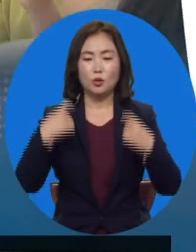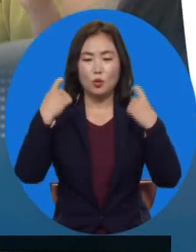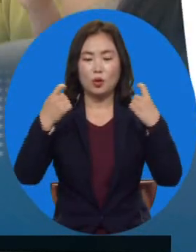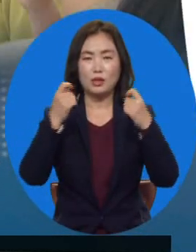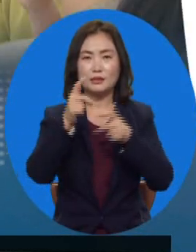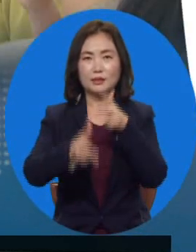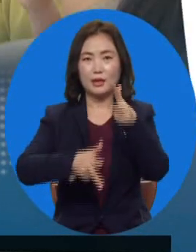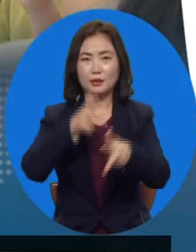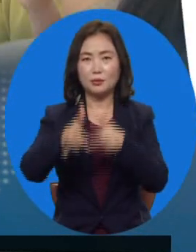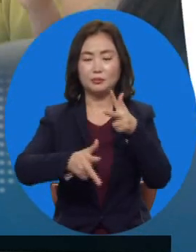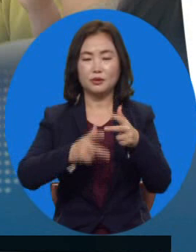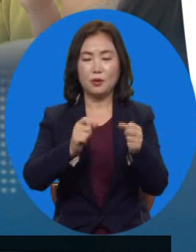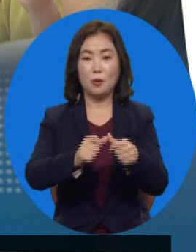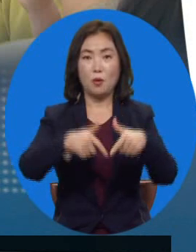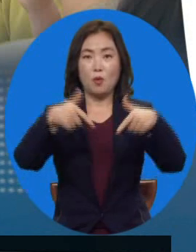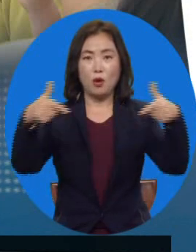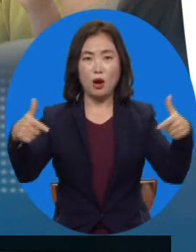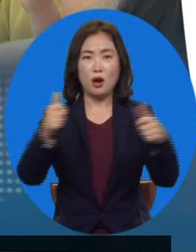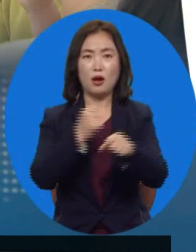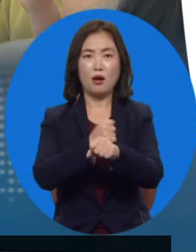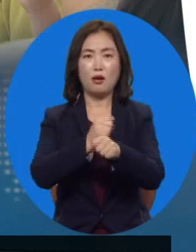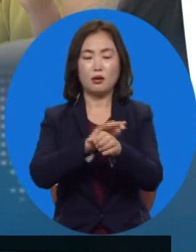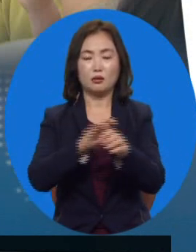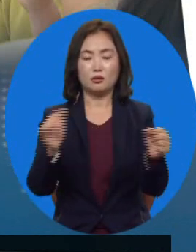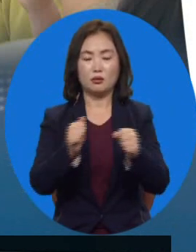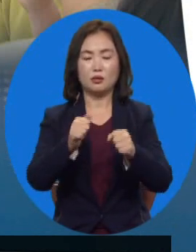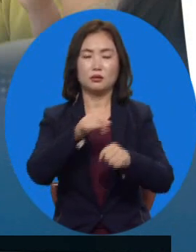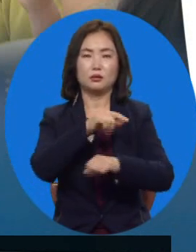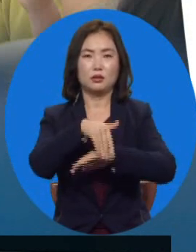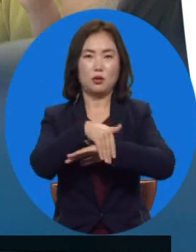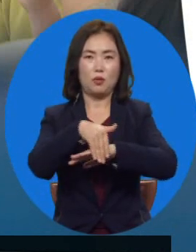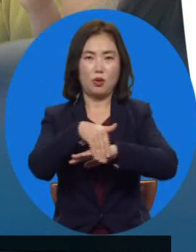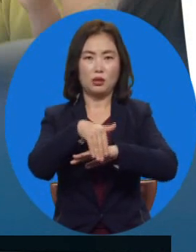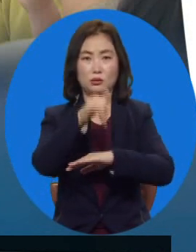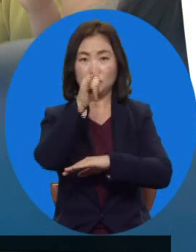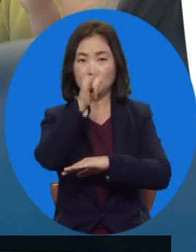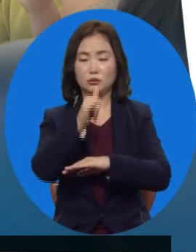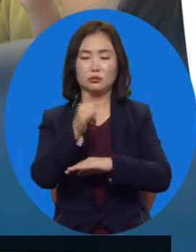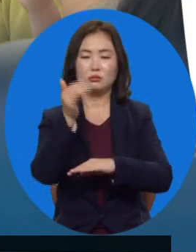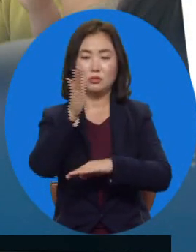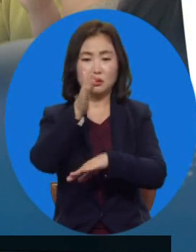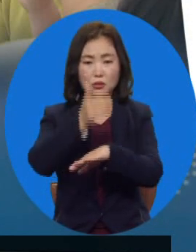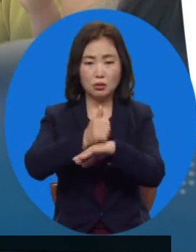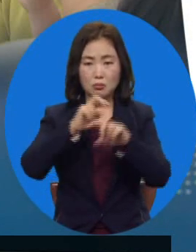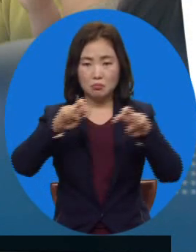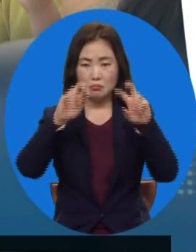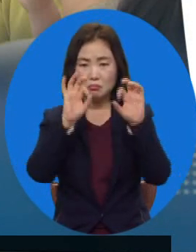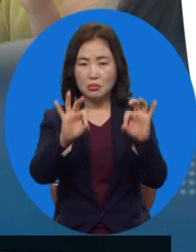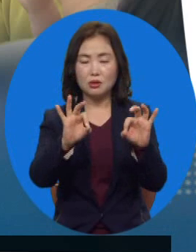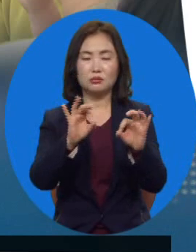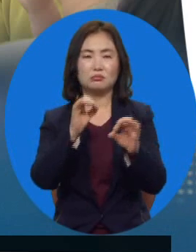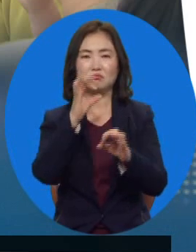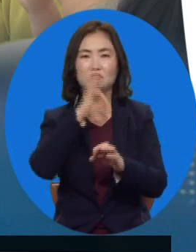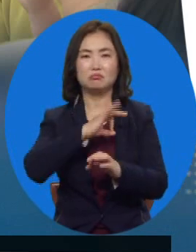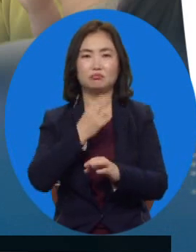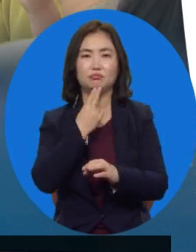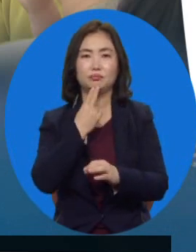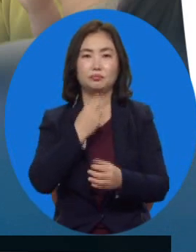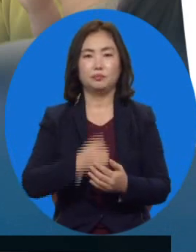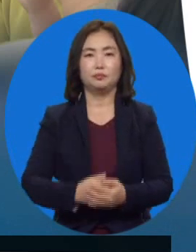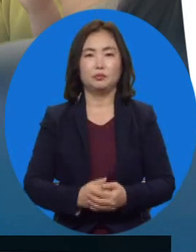관광산업을 크게 화 께 확대 하겠다 이것이 바로 경상북도의 계획이었는데 요 그래서요 큰 성과가 없어